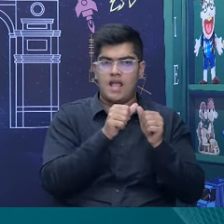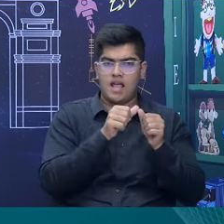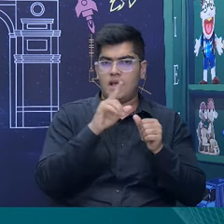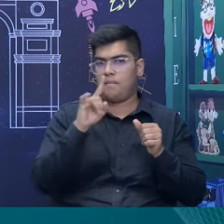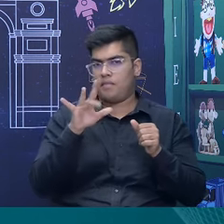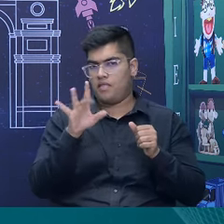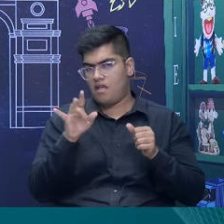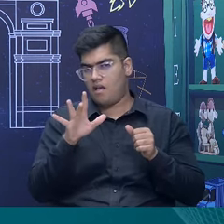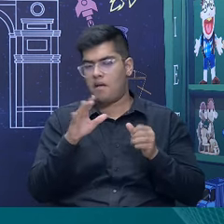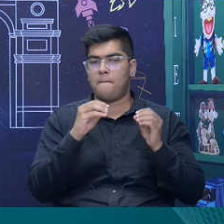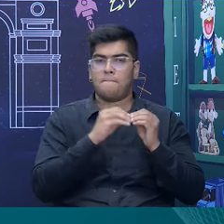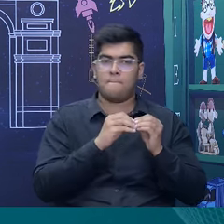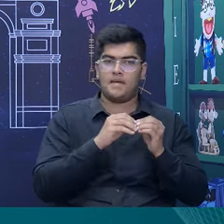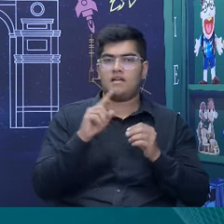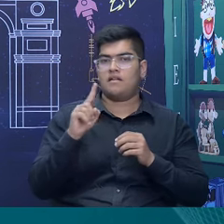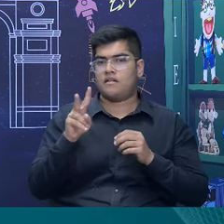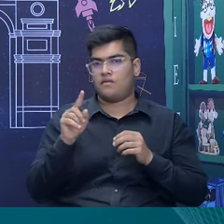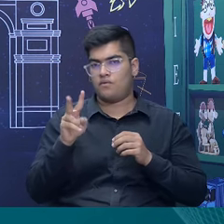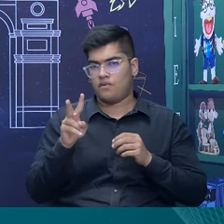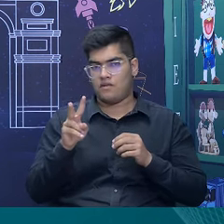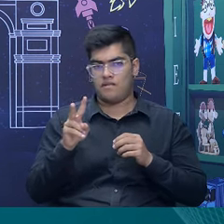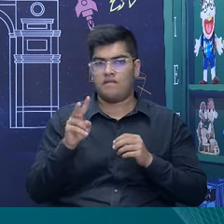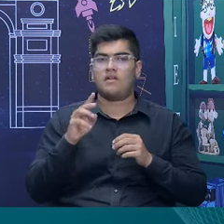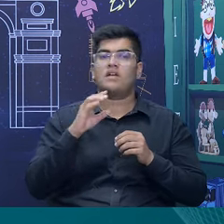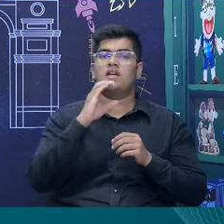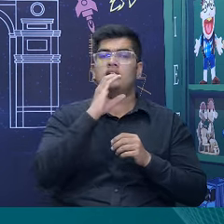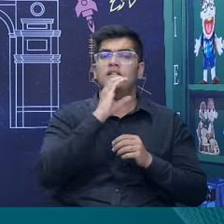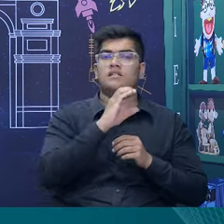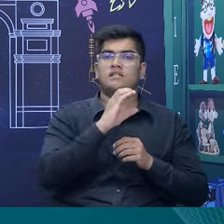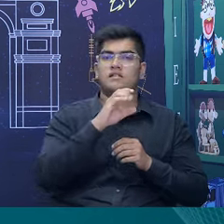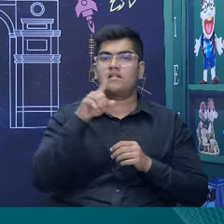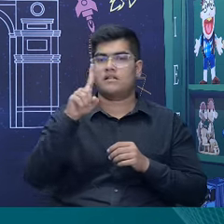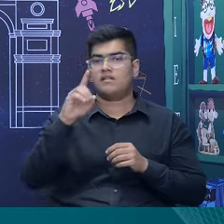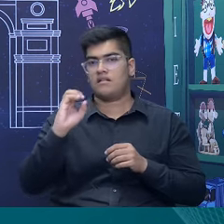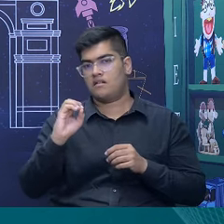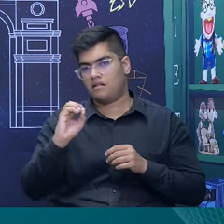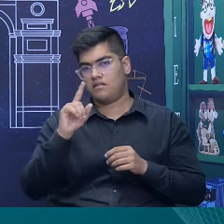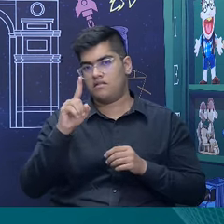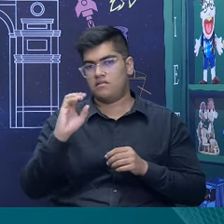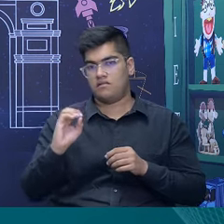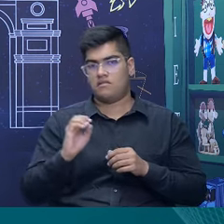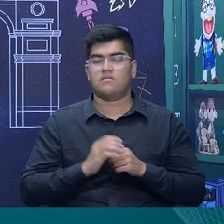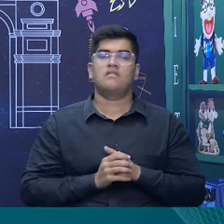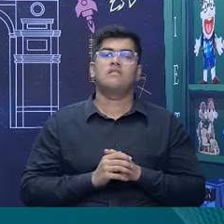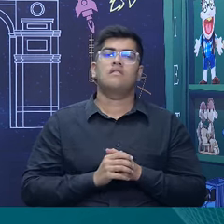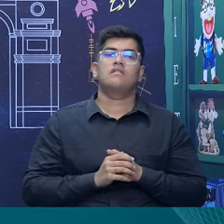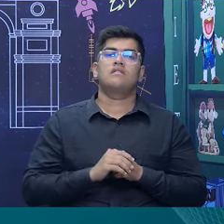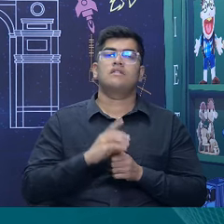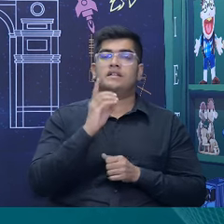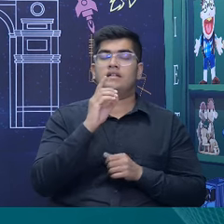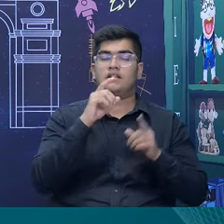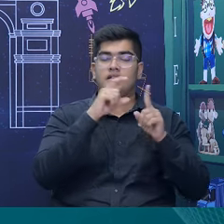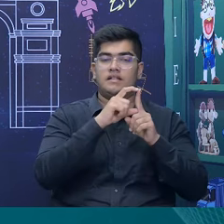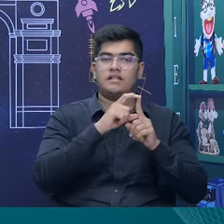स्क्वा ऑप्शन बी 12 सेंटीमीटर स्क्वा ऑप्शन सी 10 सेंटीमीटर स्क्वा एंड ऑप्शन